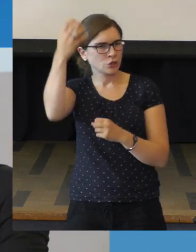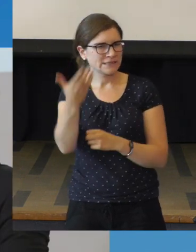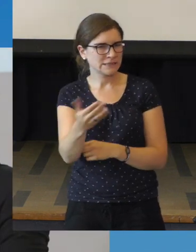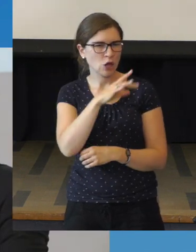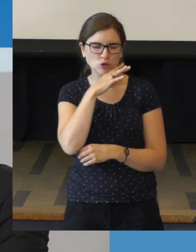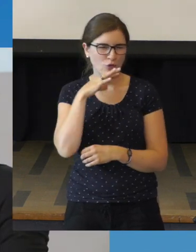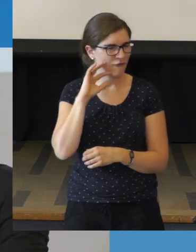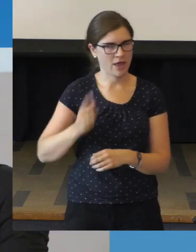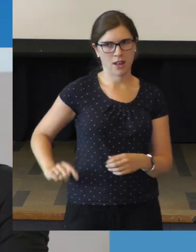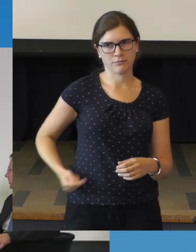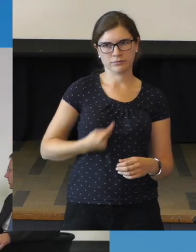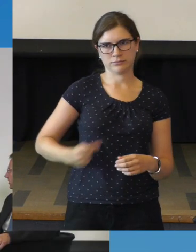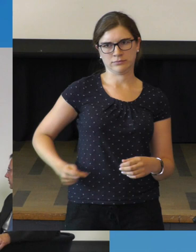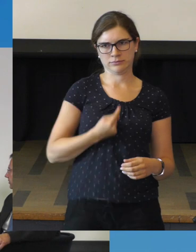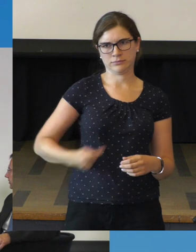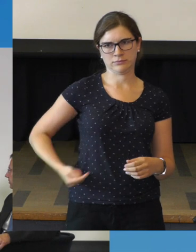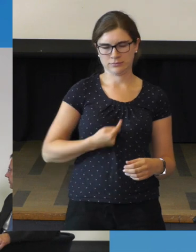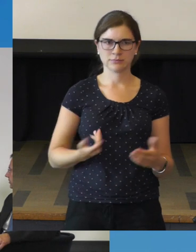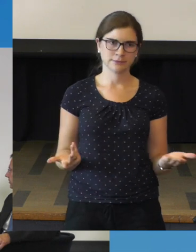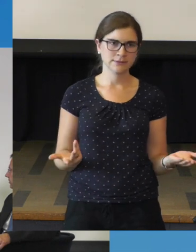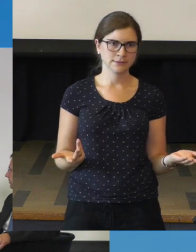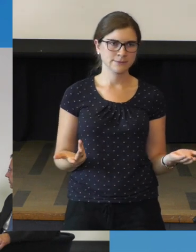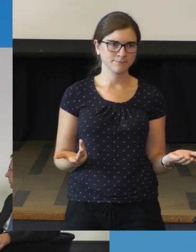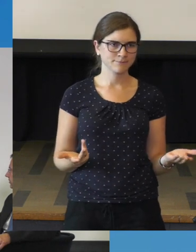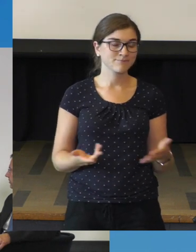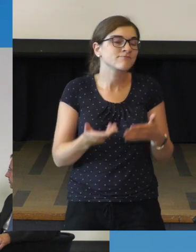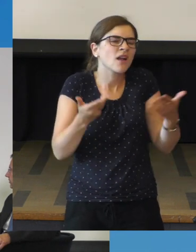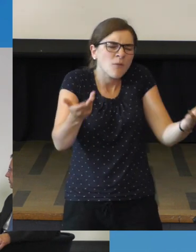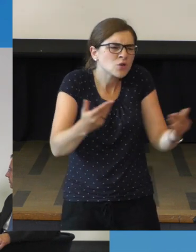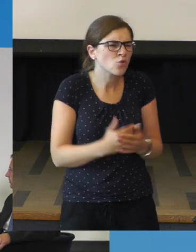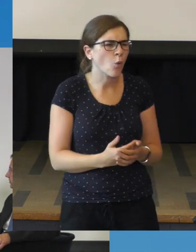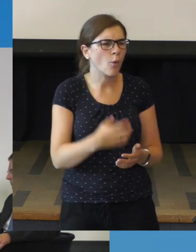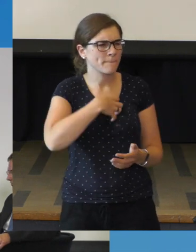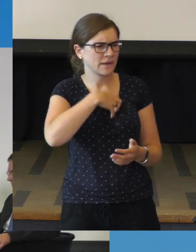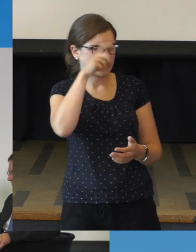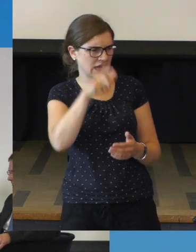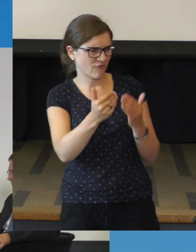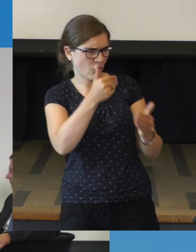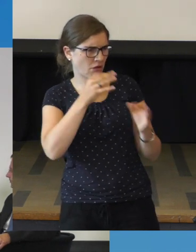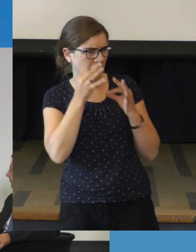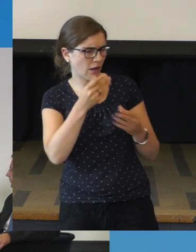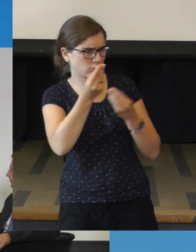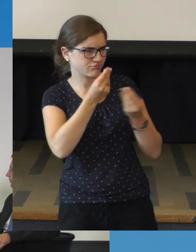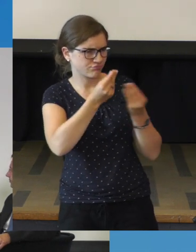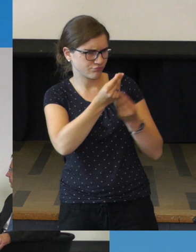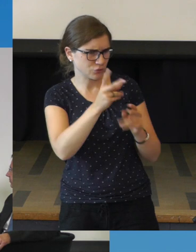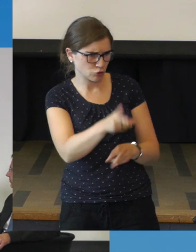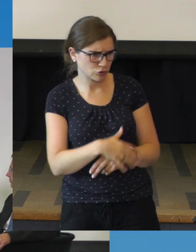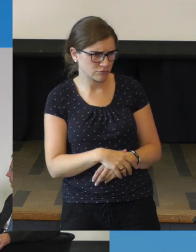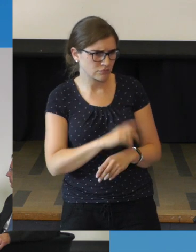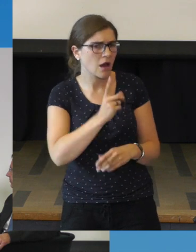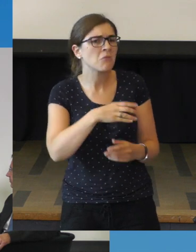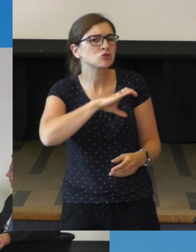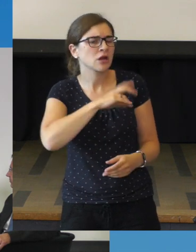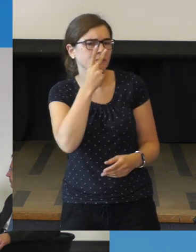sicherlich zu viel kathetert wird. Sowas wird mit den Patienten im Vorfeld natürlich vom Arzt sehr genau besprochen. Bloß, welche